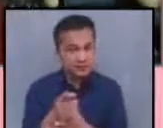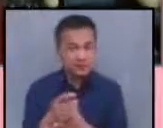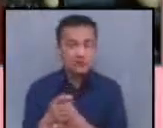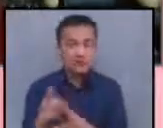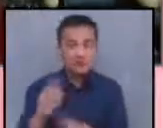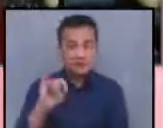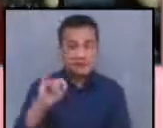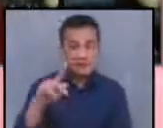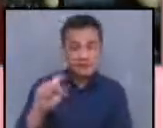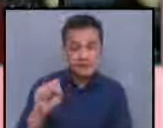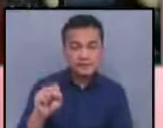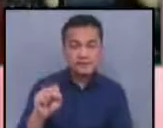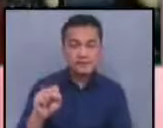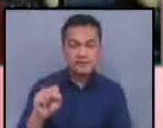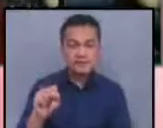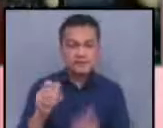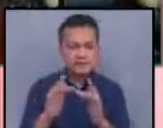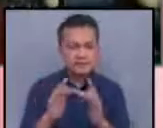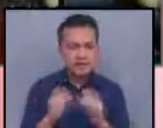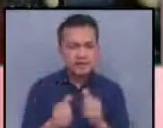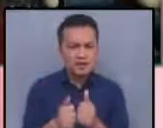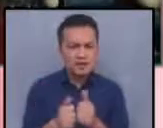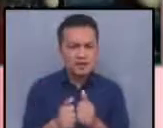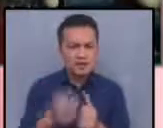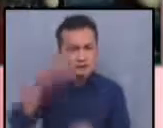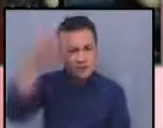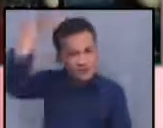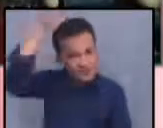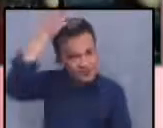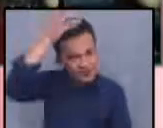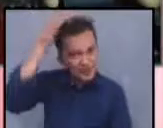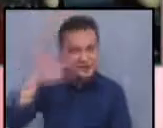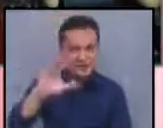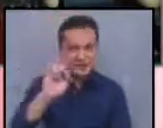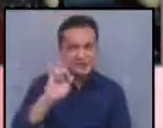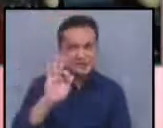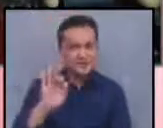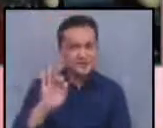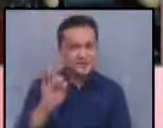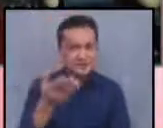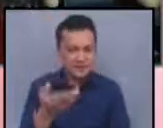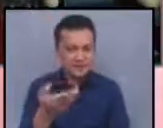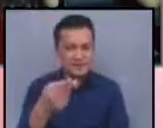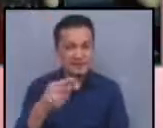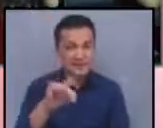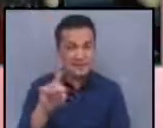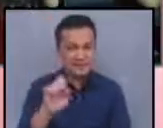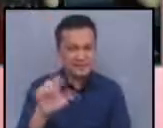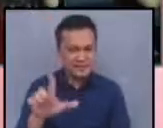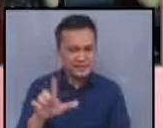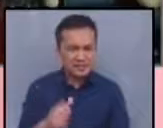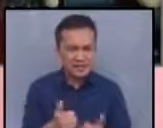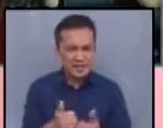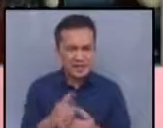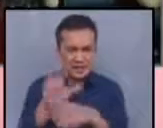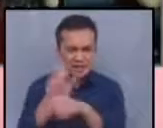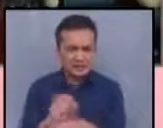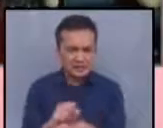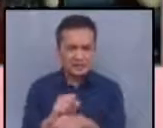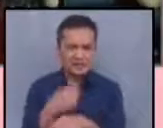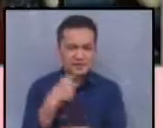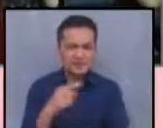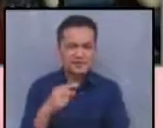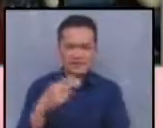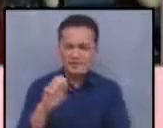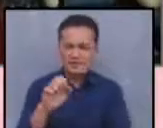ba naging chef si Chef Hazel? Na, at paano mo nailunsan itong Hazel Chefy na pangalan mo